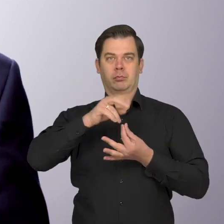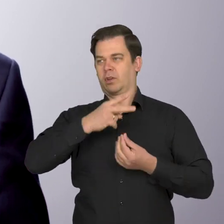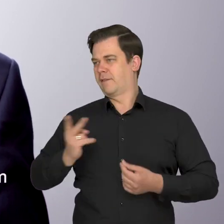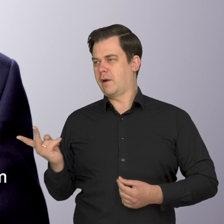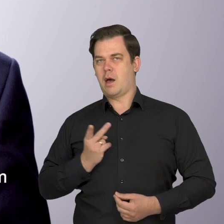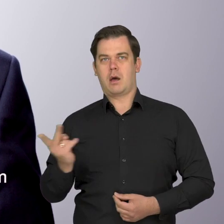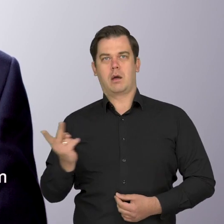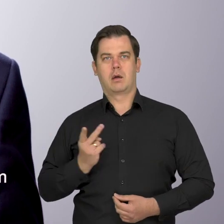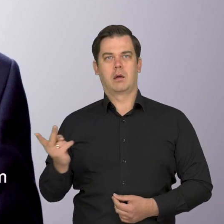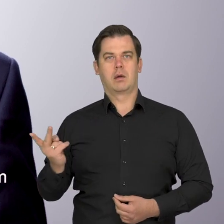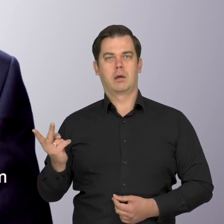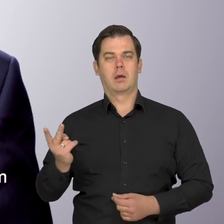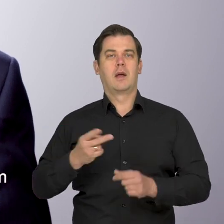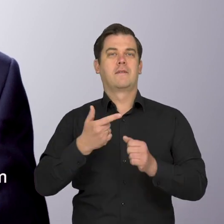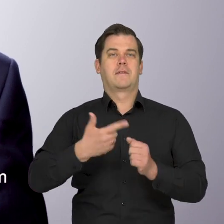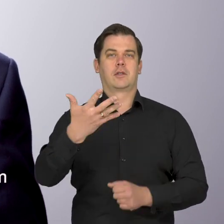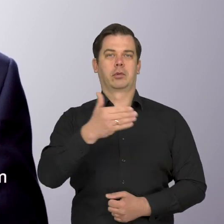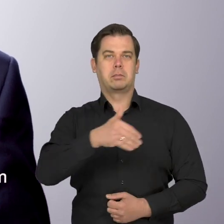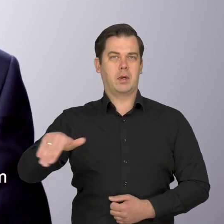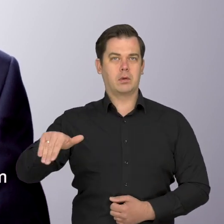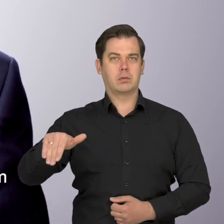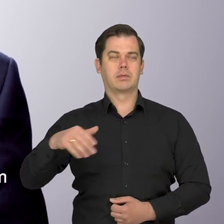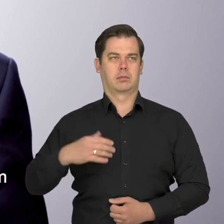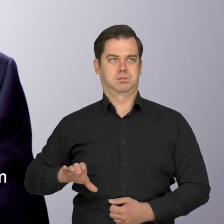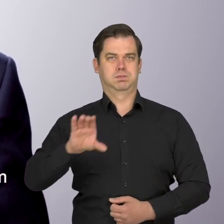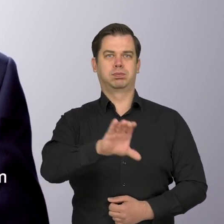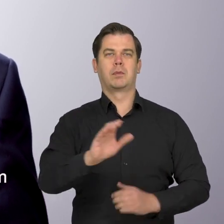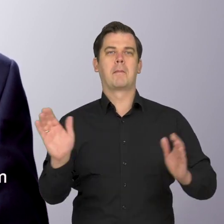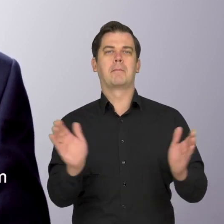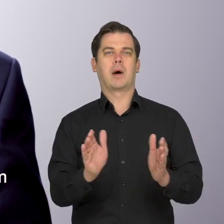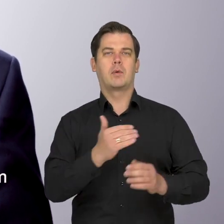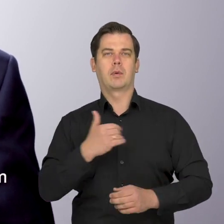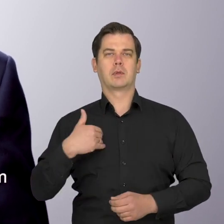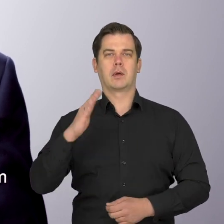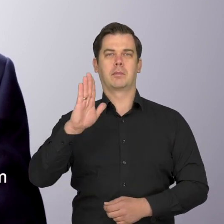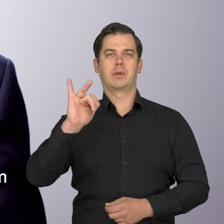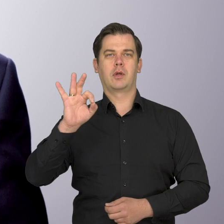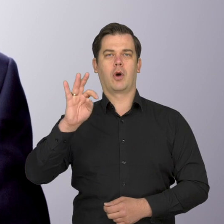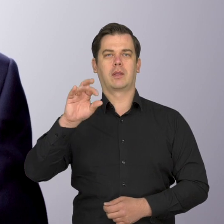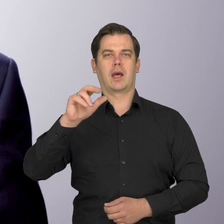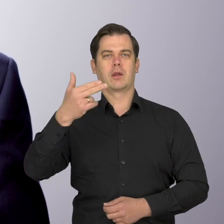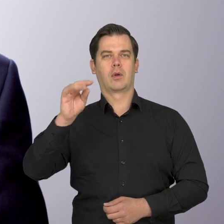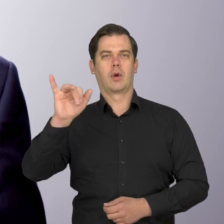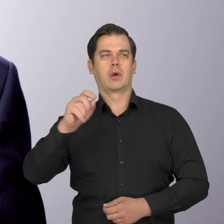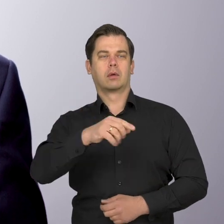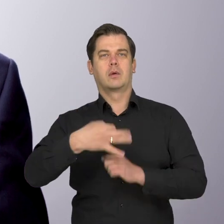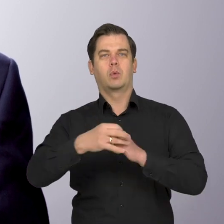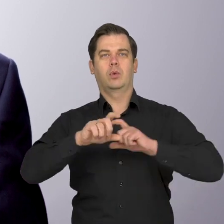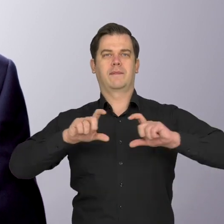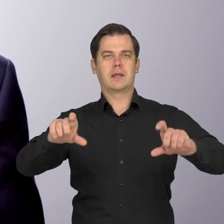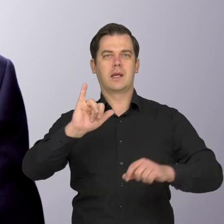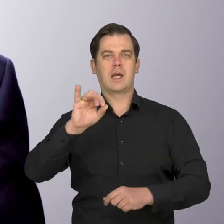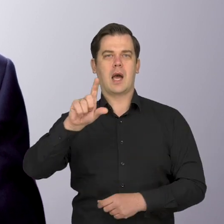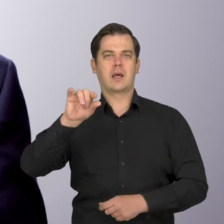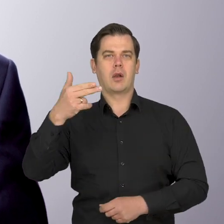osoby. 25 milionów złotych trafiło do Małopolskiego Centrum Biotechnologii Uniwersytetu Jagiellońskiego